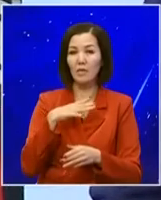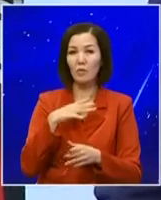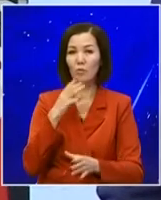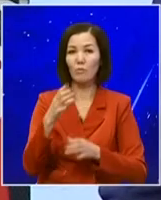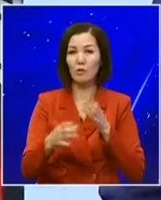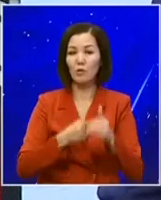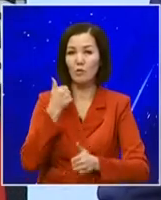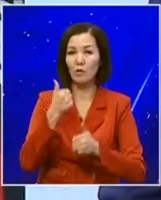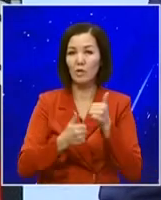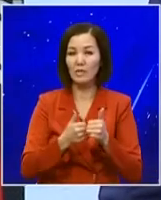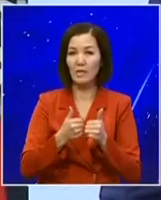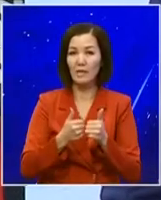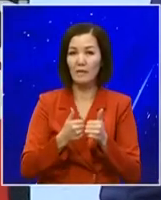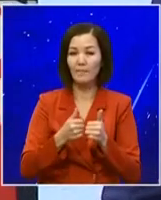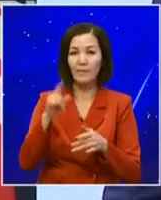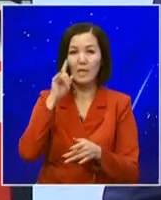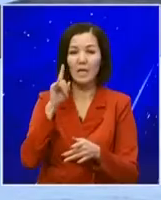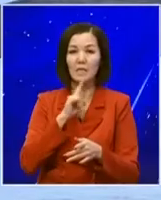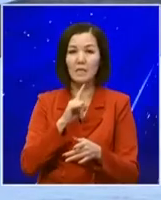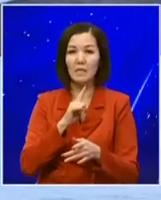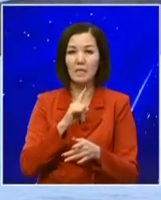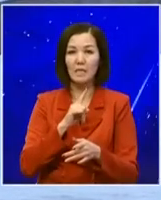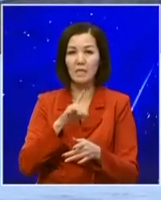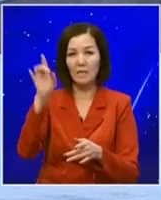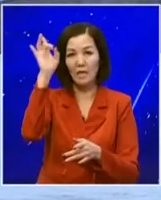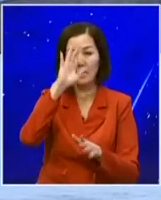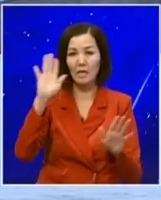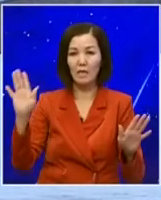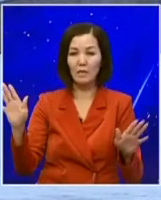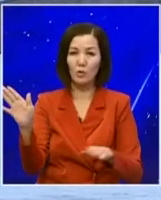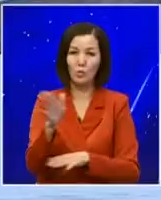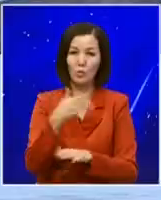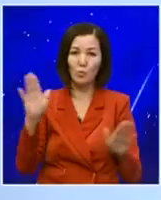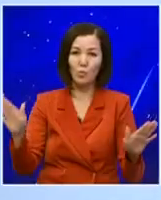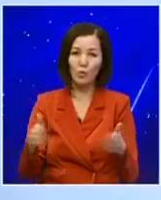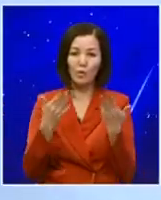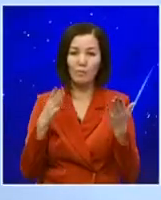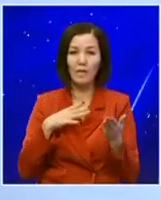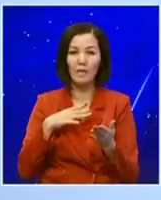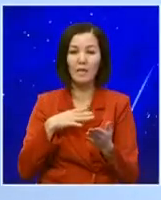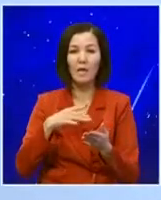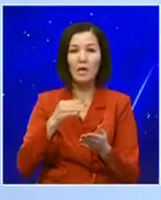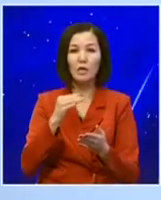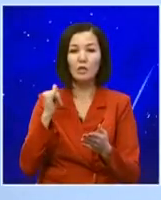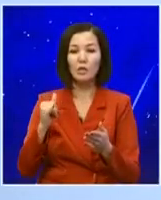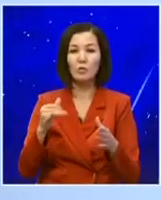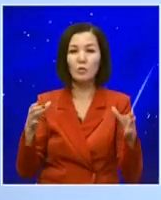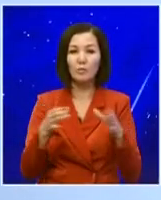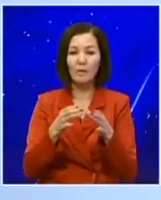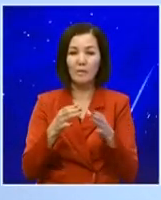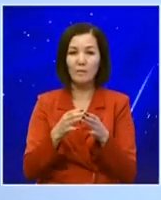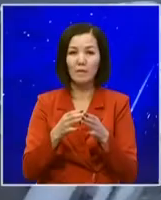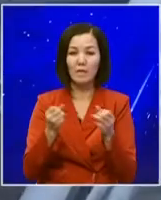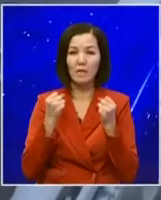международный жарыстардан орын алып, Қазақстан атын шығару. Ел құрама командасы қатарына жетісулық өрендер жиі шақыртып алады.